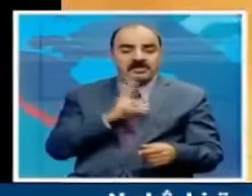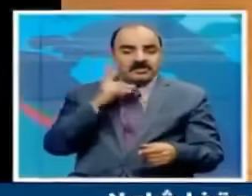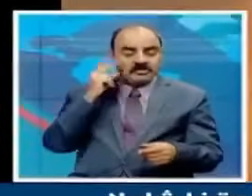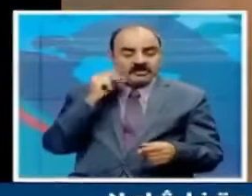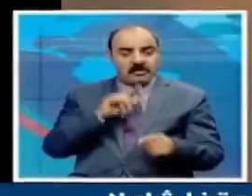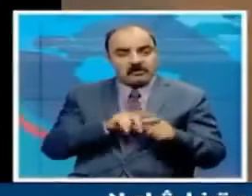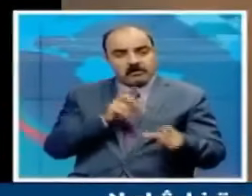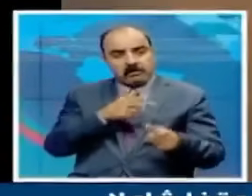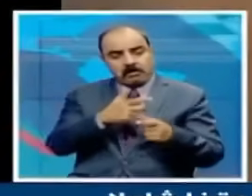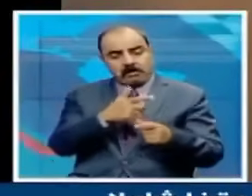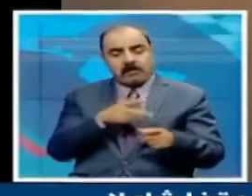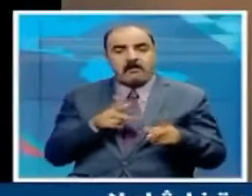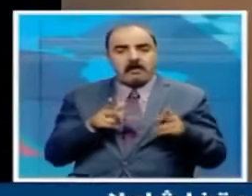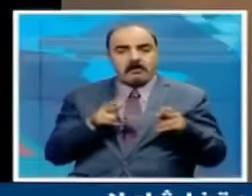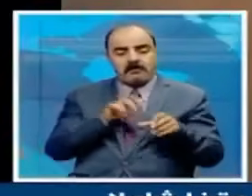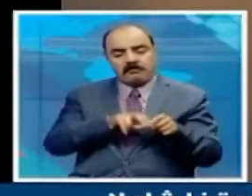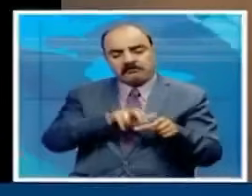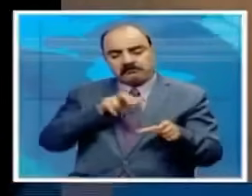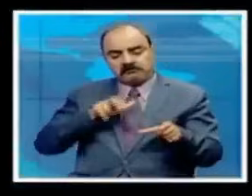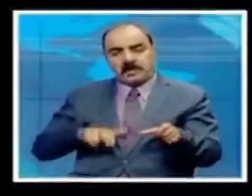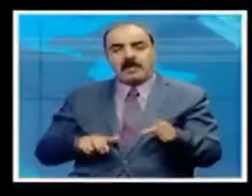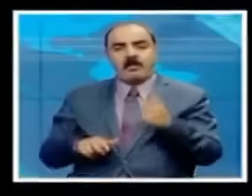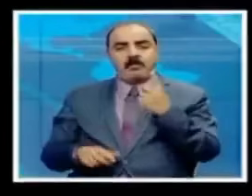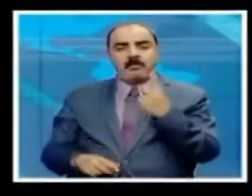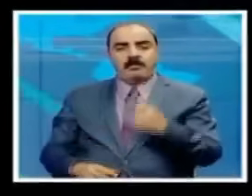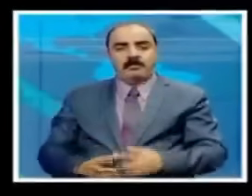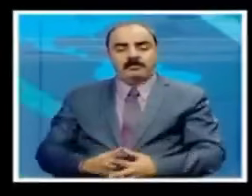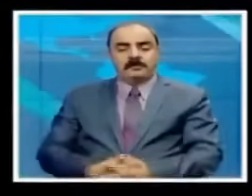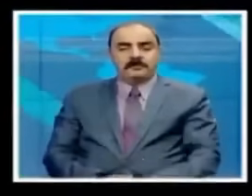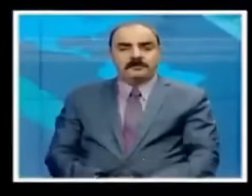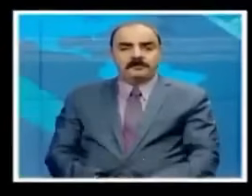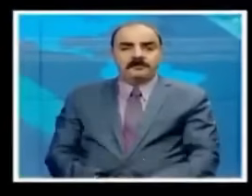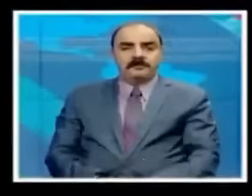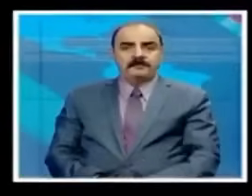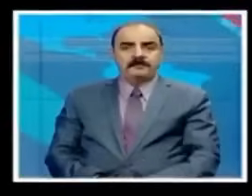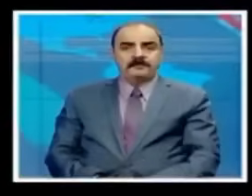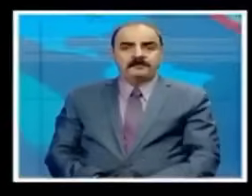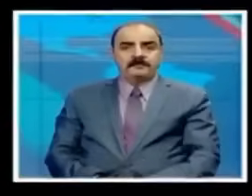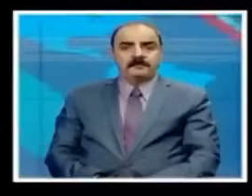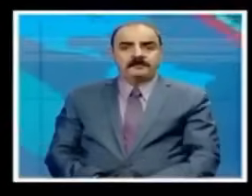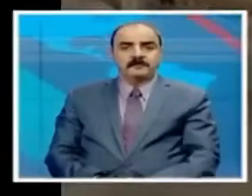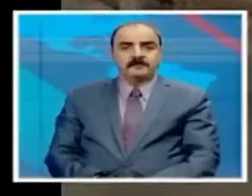شاملا لإطلاق النار وانسحاب قوات الاحتلال.